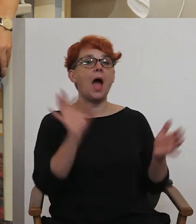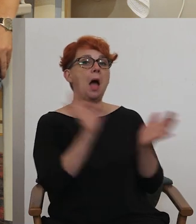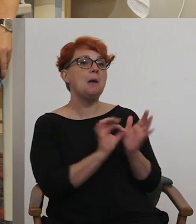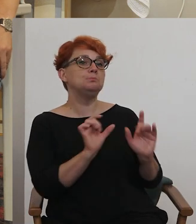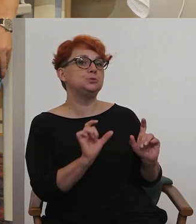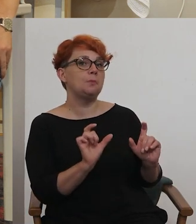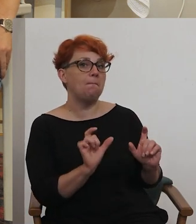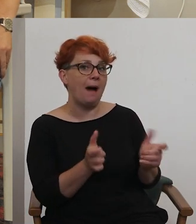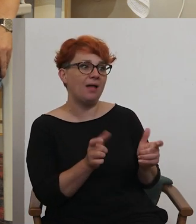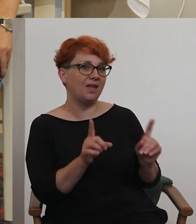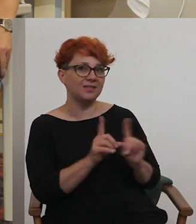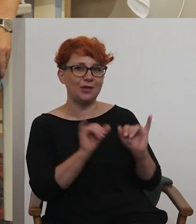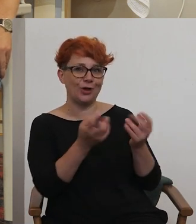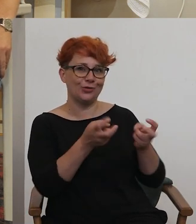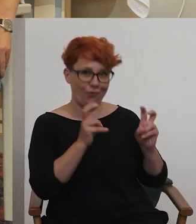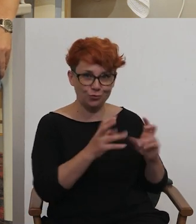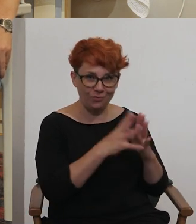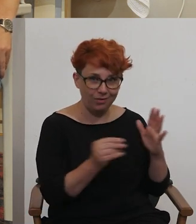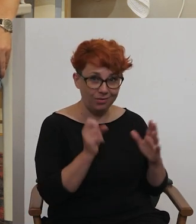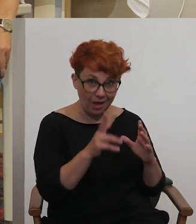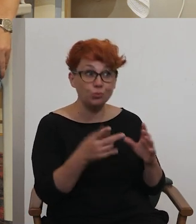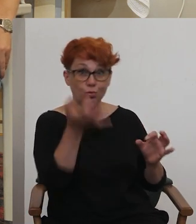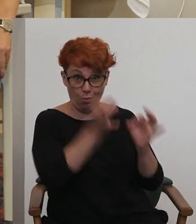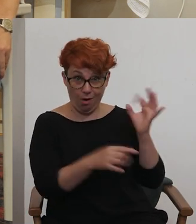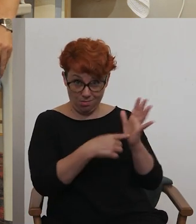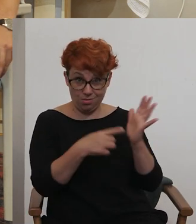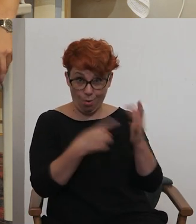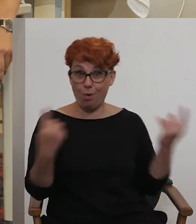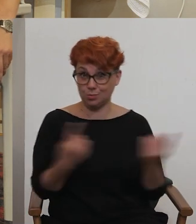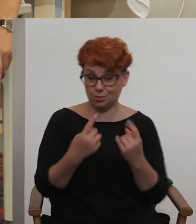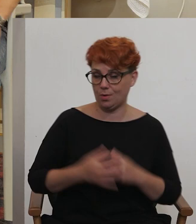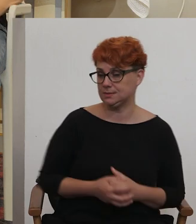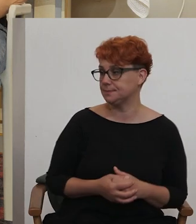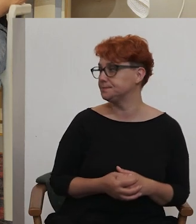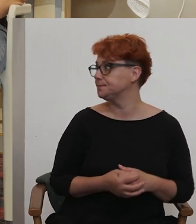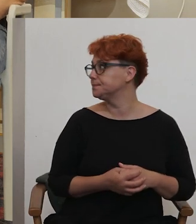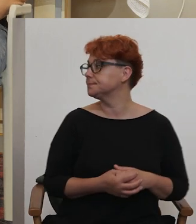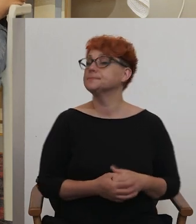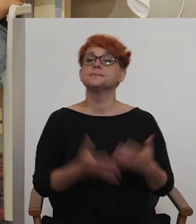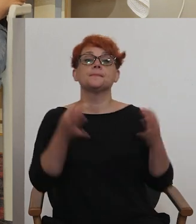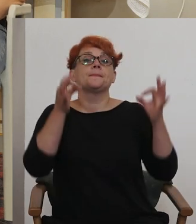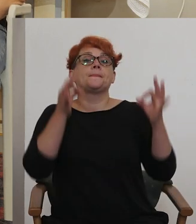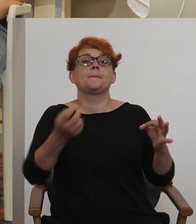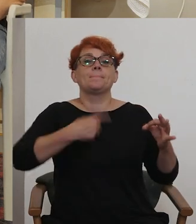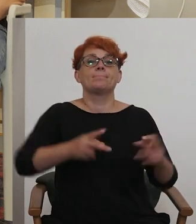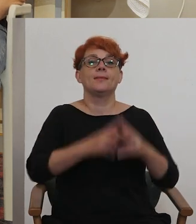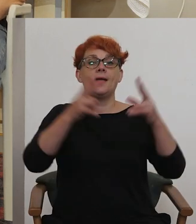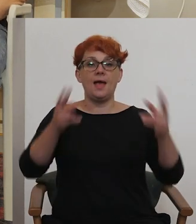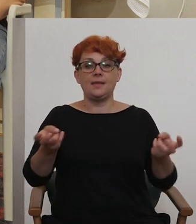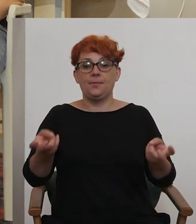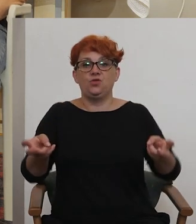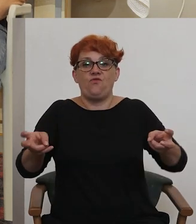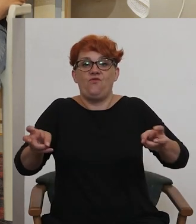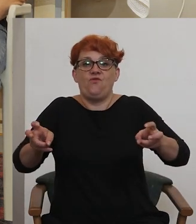też formowaniu różnych symboli, prawda? Dokładnie tak. Jesteśmy na etapie formowania